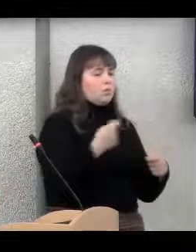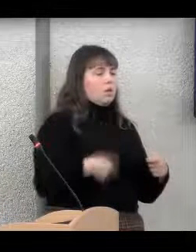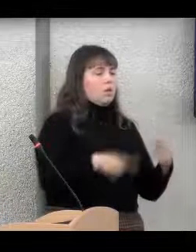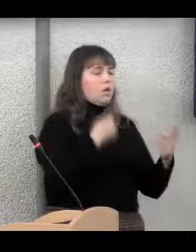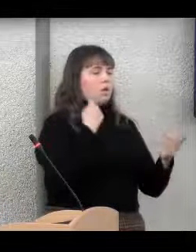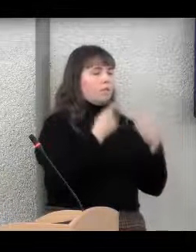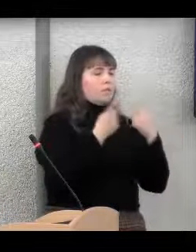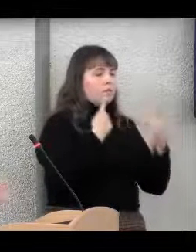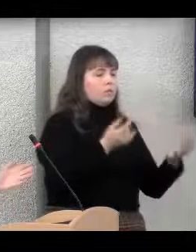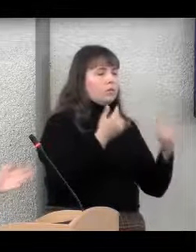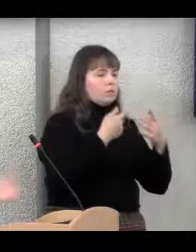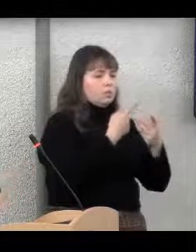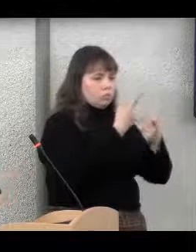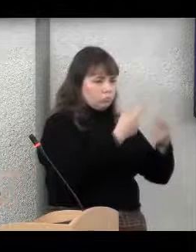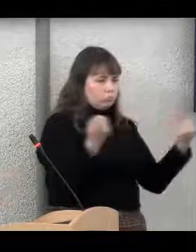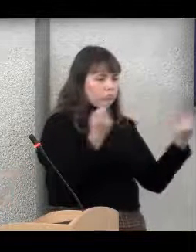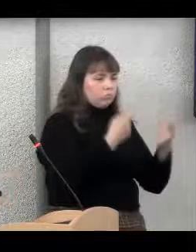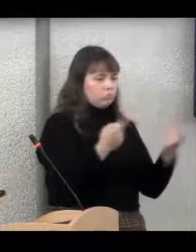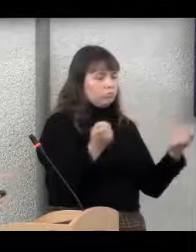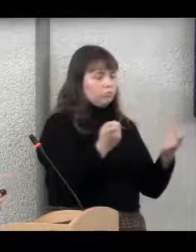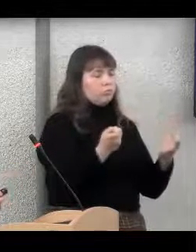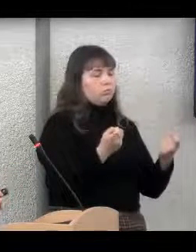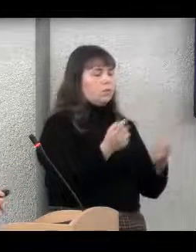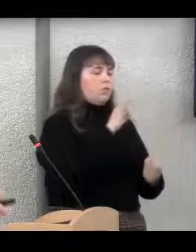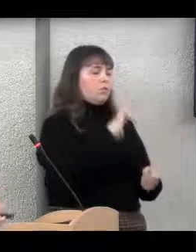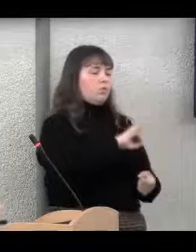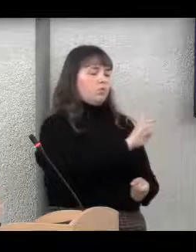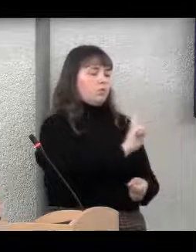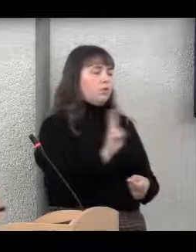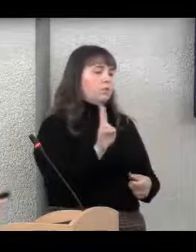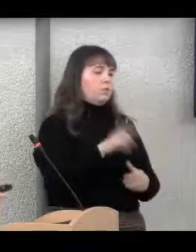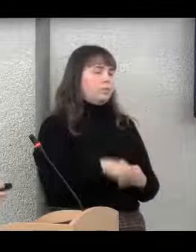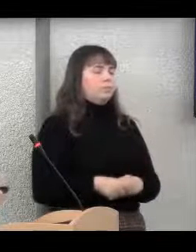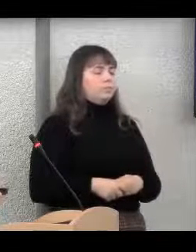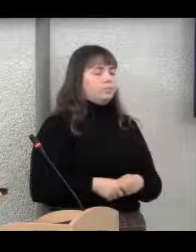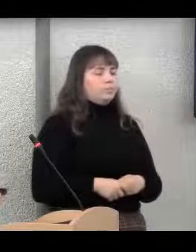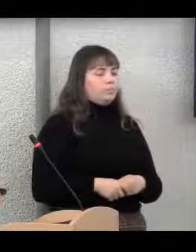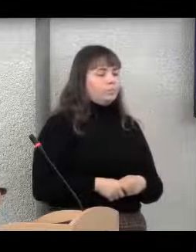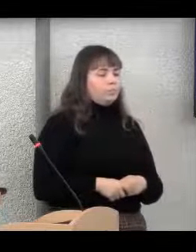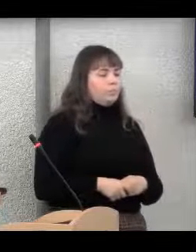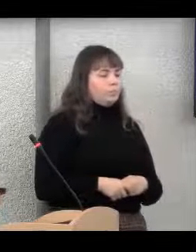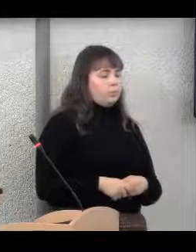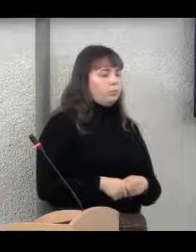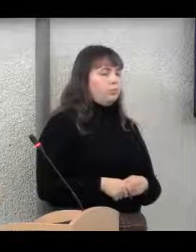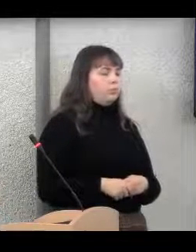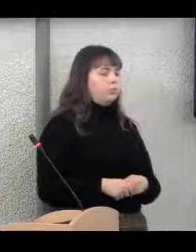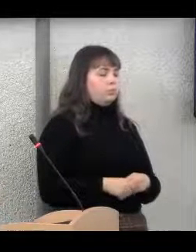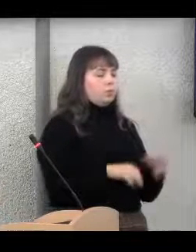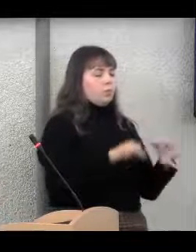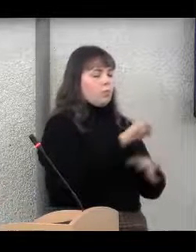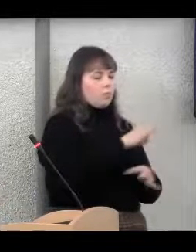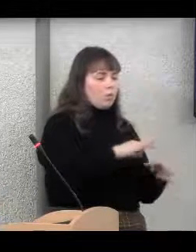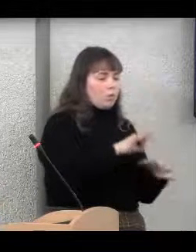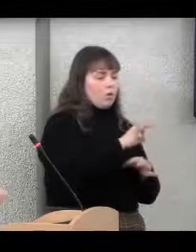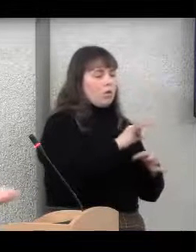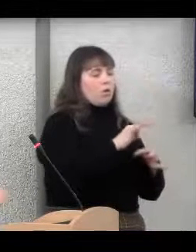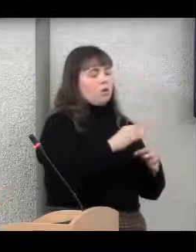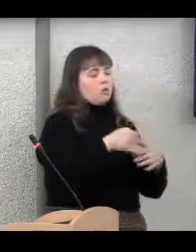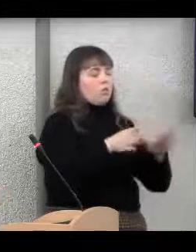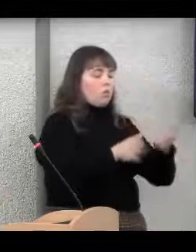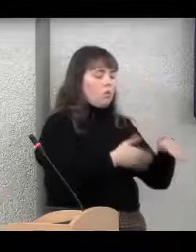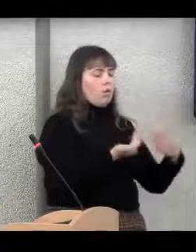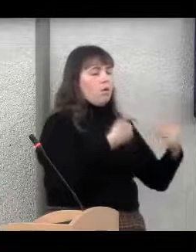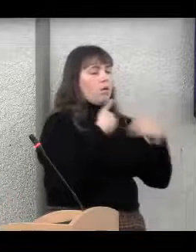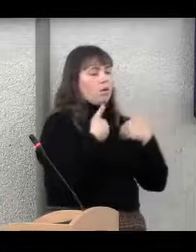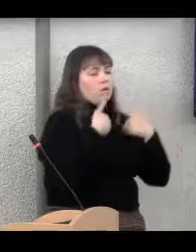tiesioginių šios iniciatyvos vartotojų. Po savo projekto paliekame rekomendacijas, projekto